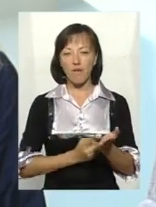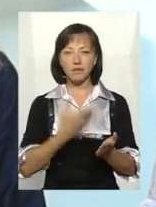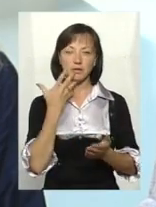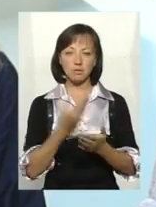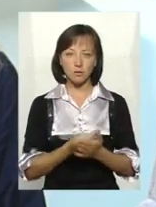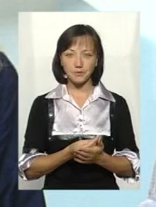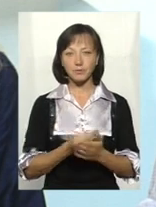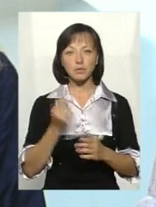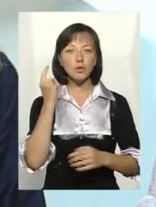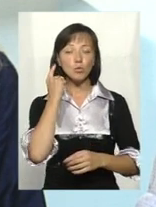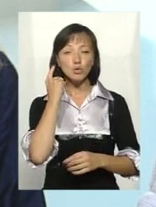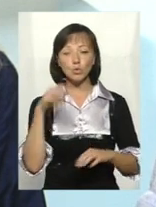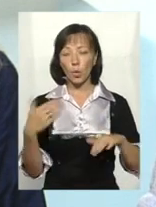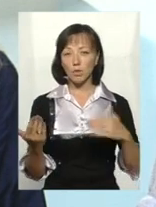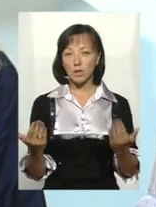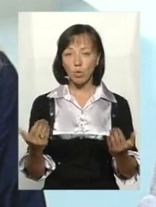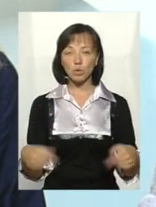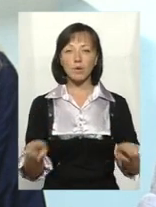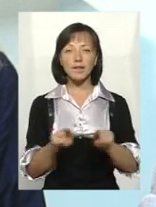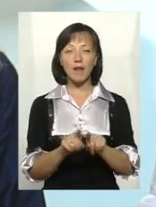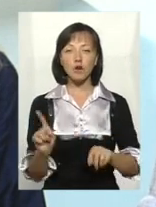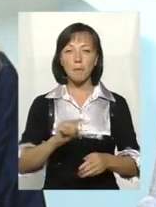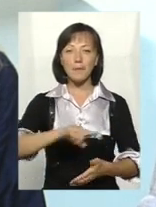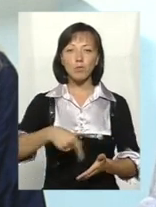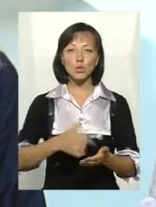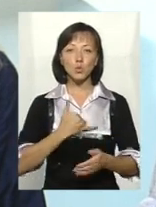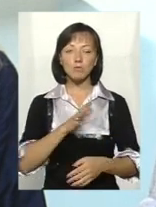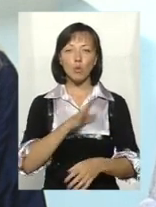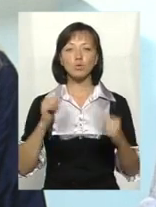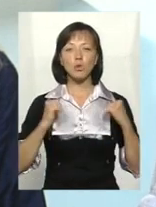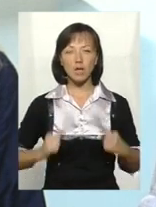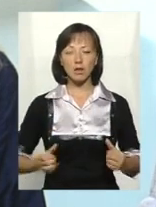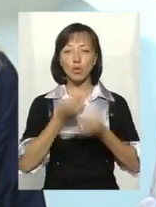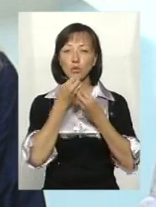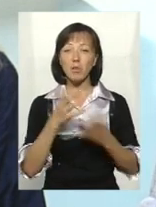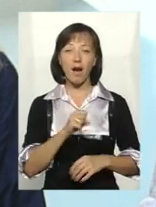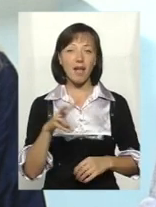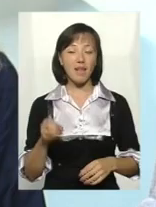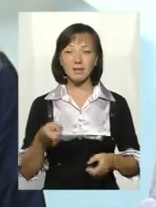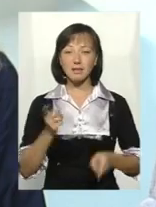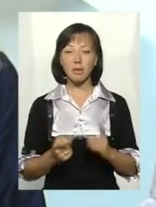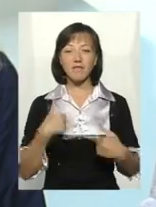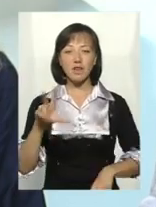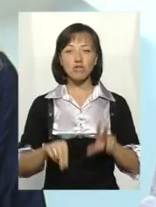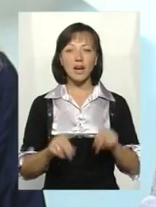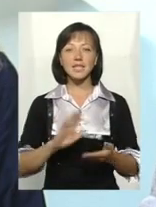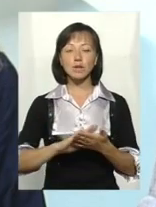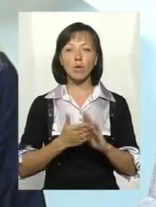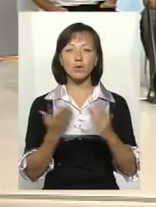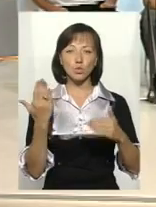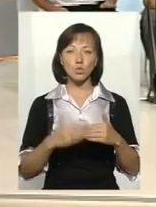аргументацію, почути один одного, так, аби в місті у нас було спокійно, добре. Але насправді я вважаю, що ситуація вже